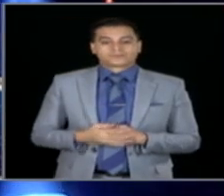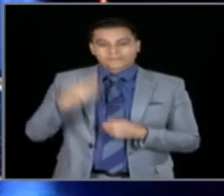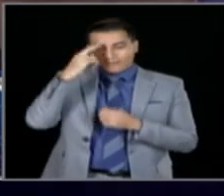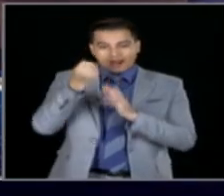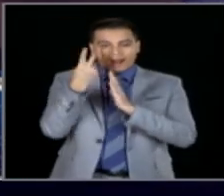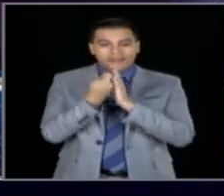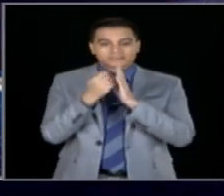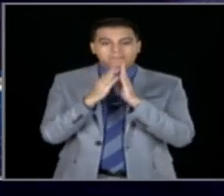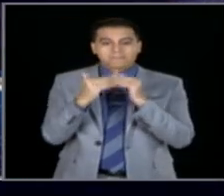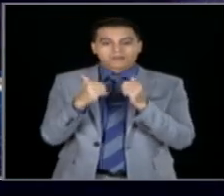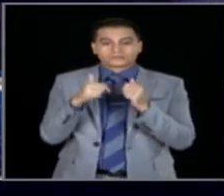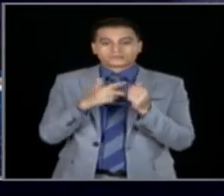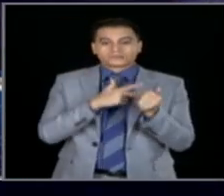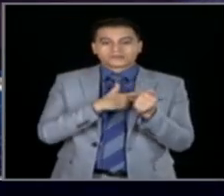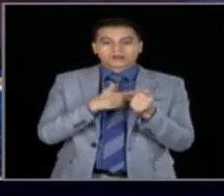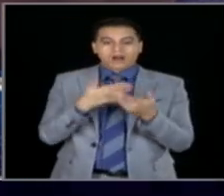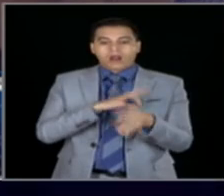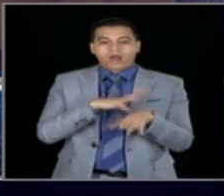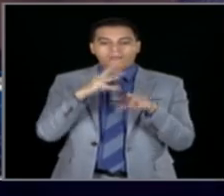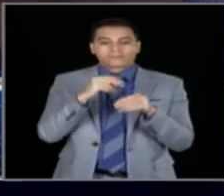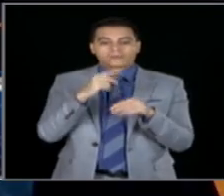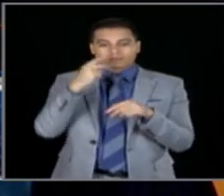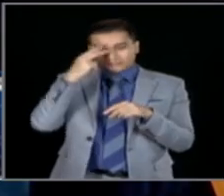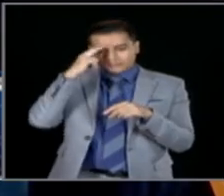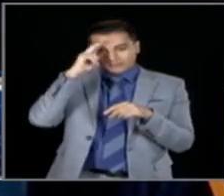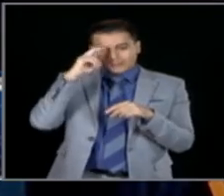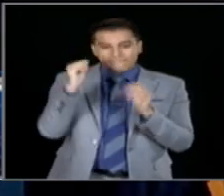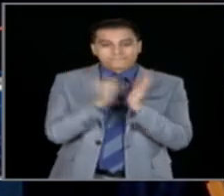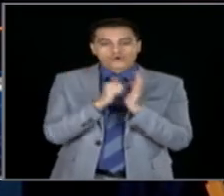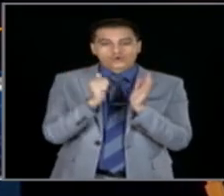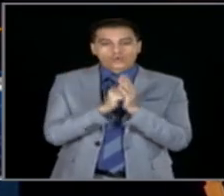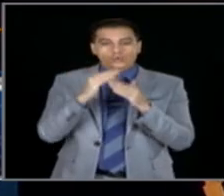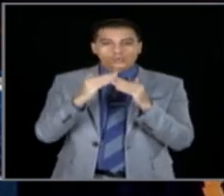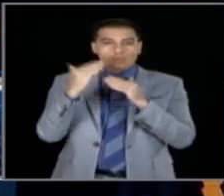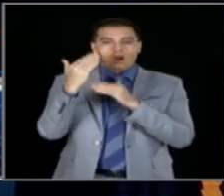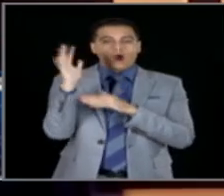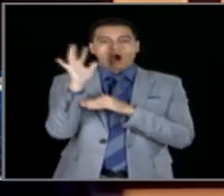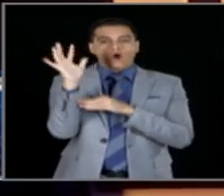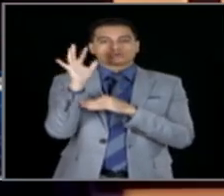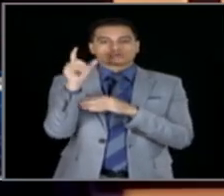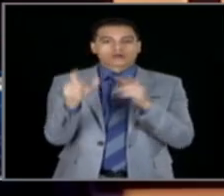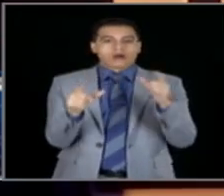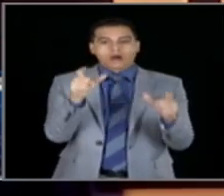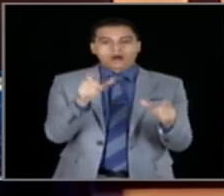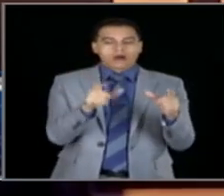من هو الأديب المصري الراحل مؤلف رواية بيوت وراء الأشجار؟